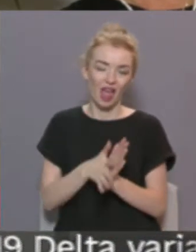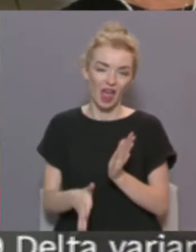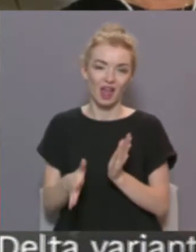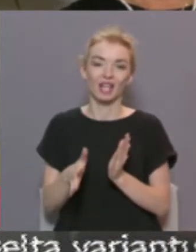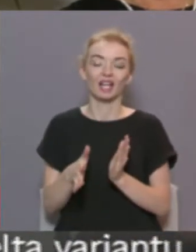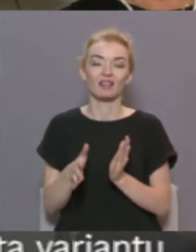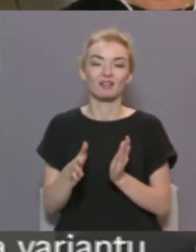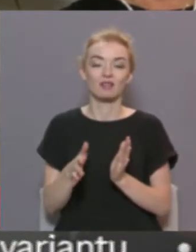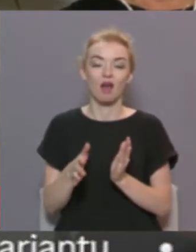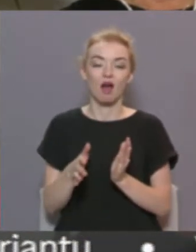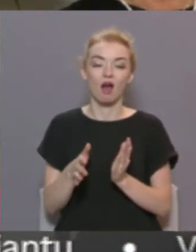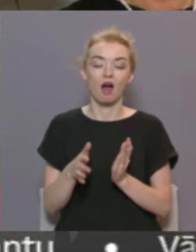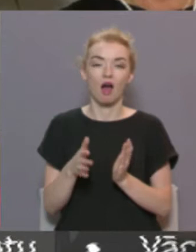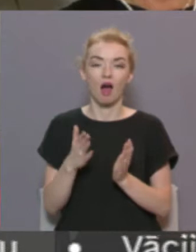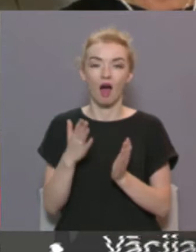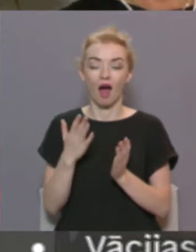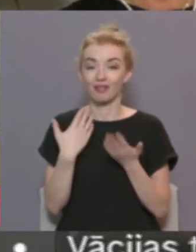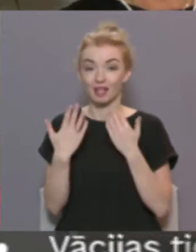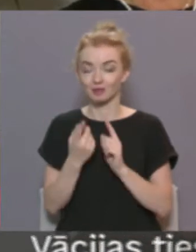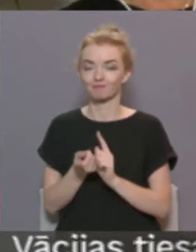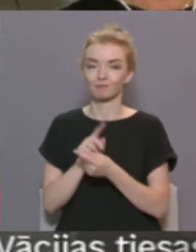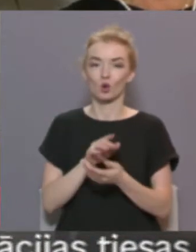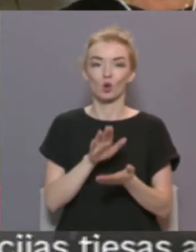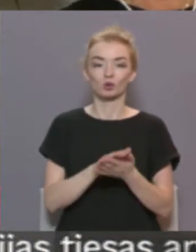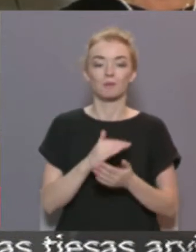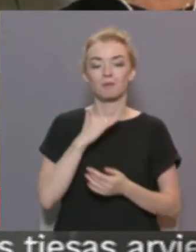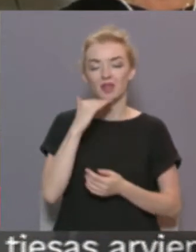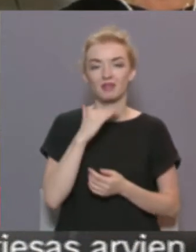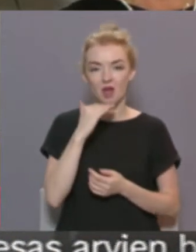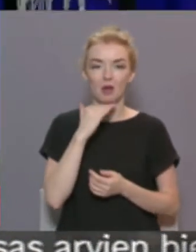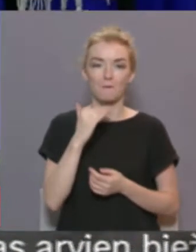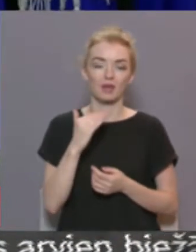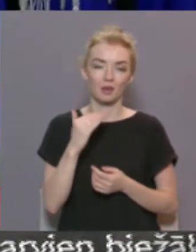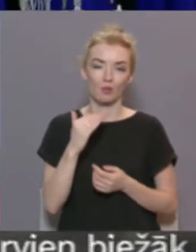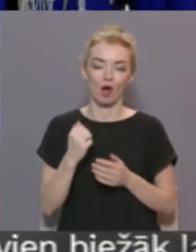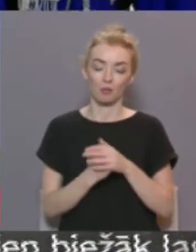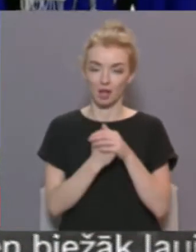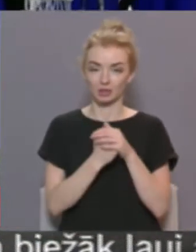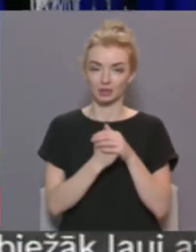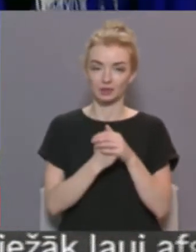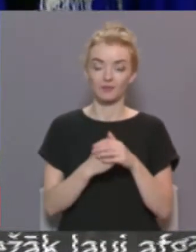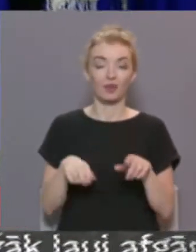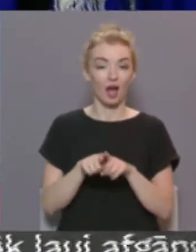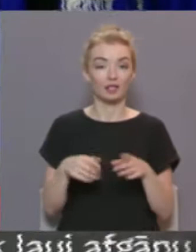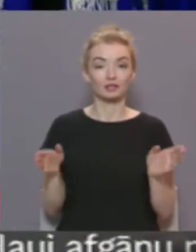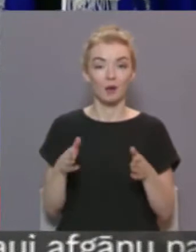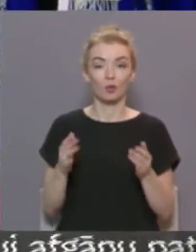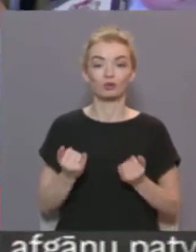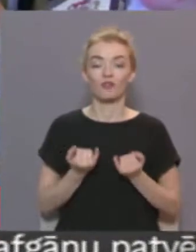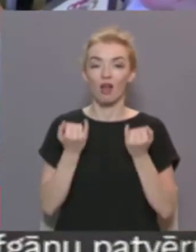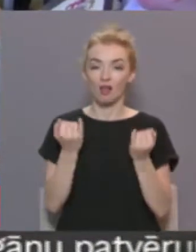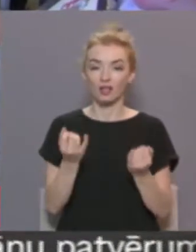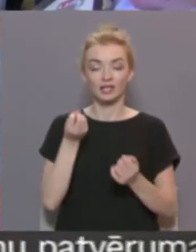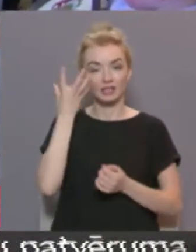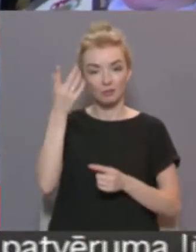balstītās attieksmes pret dzīvi uz pietiekamībā balstītu. Lielvērība sapulcē tika veltīta izglītībai un